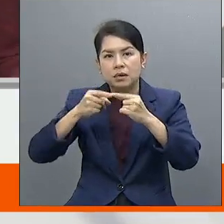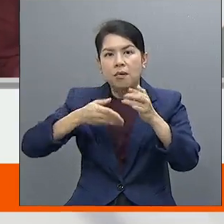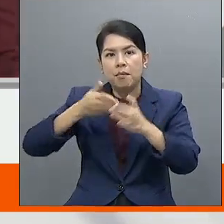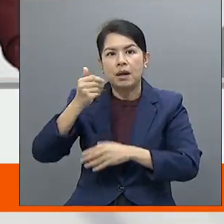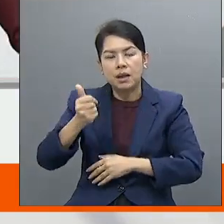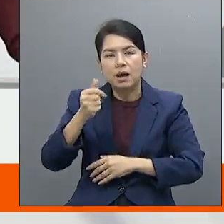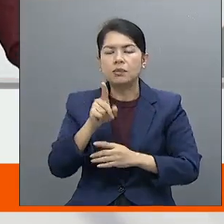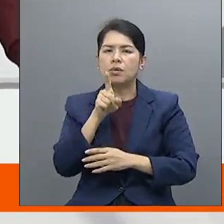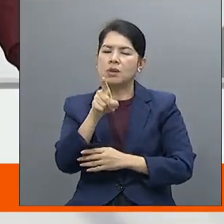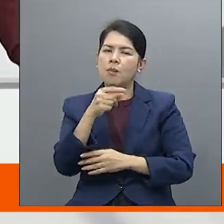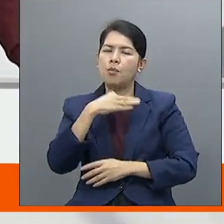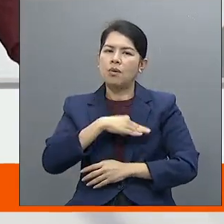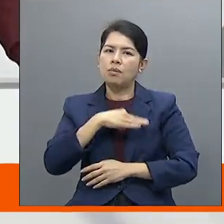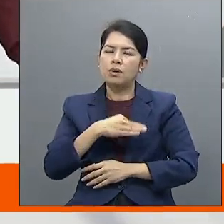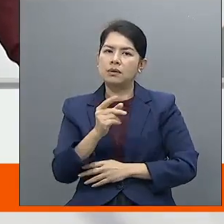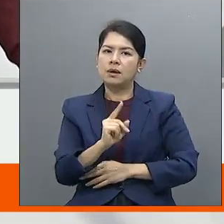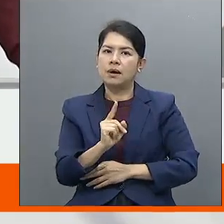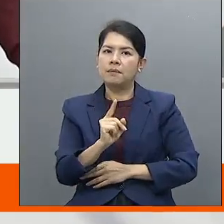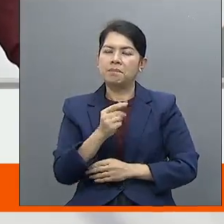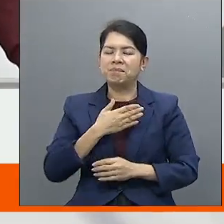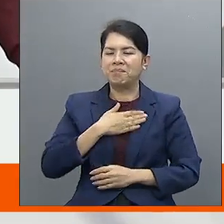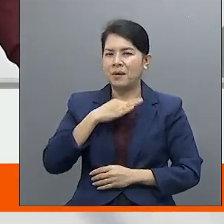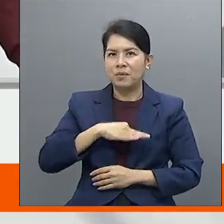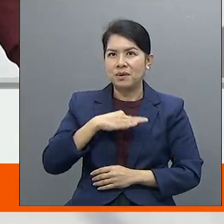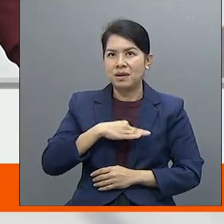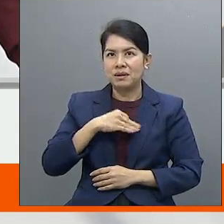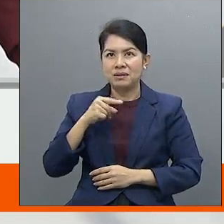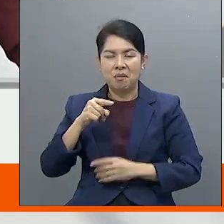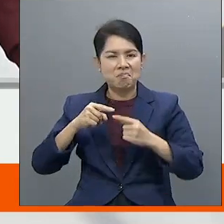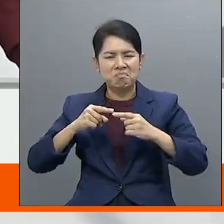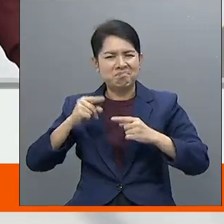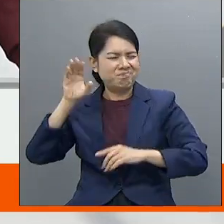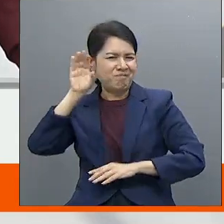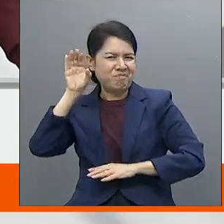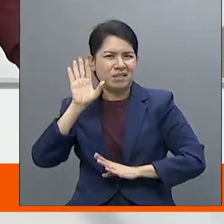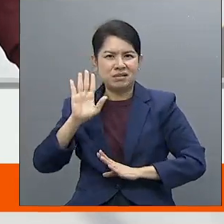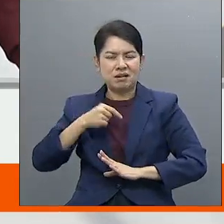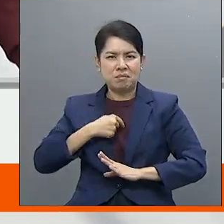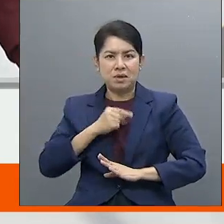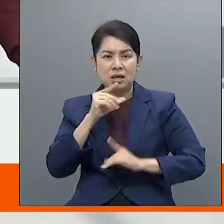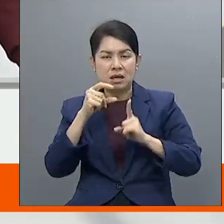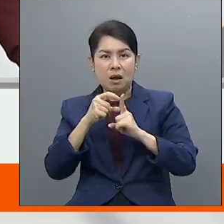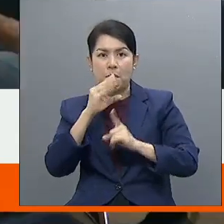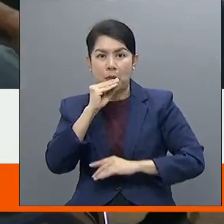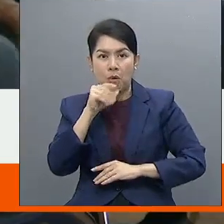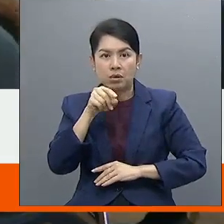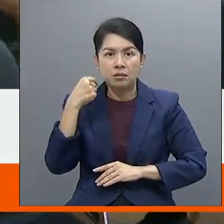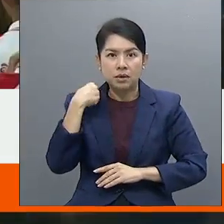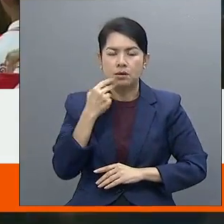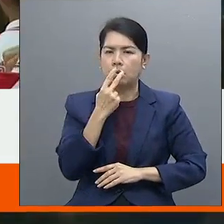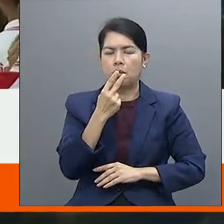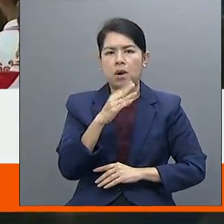มคะกับสิ่งที่หัวหน้าชลน่านพูด ไม่เชื่อผมไม่เชื่อคำพูดนี้เนี่ยมันพูดออกมาโดยไม่สุจริต